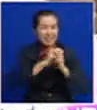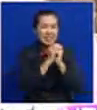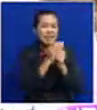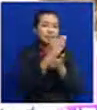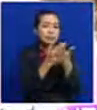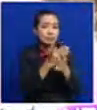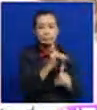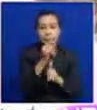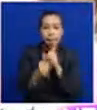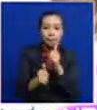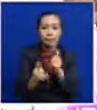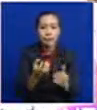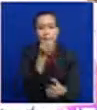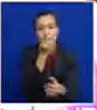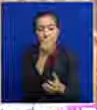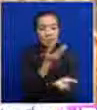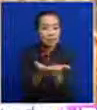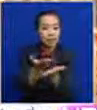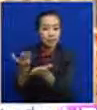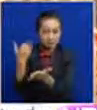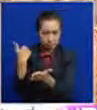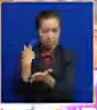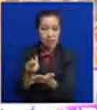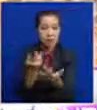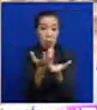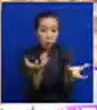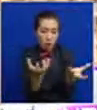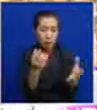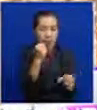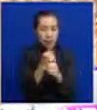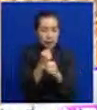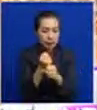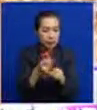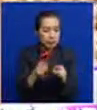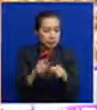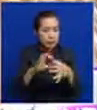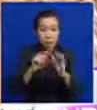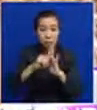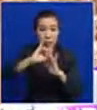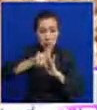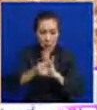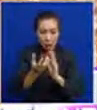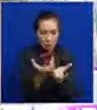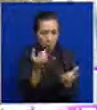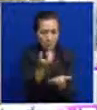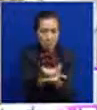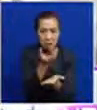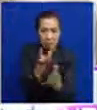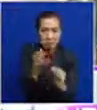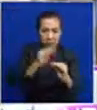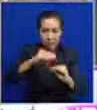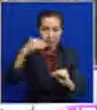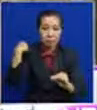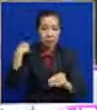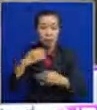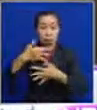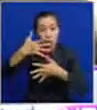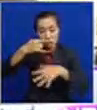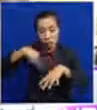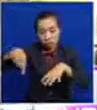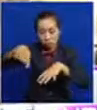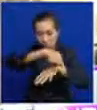ย่างต่อเนื่องถึงแม้ว่าปีนี้ราคาวัตถุดิบในการปรุงอาหารเจจะปรับราคาขึ้นก็ตามขณะที่บริเวณโดยรอบเยาวราชค่ะ